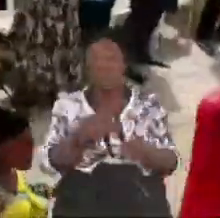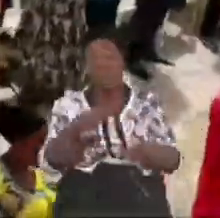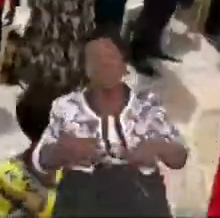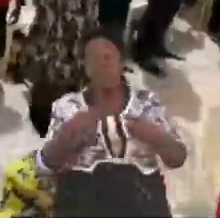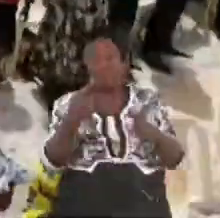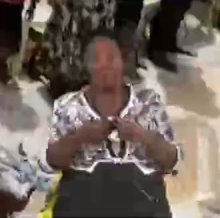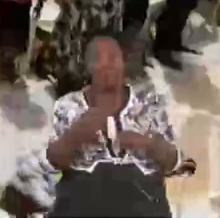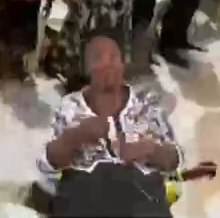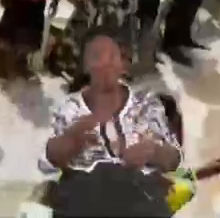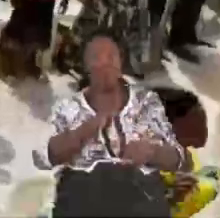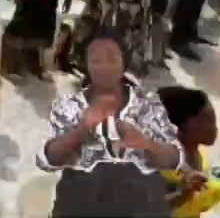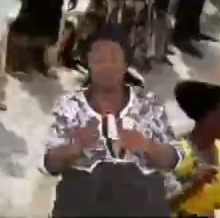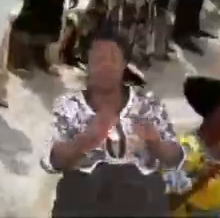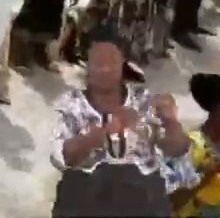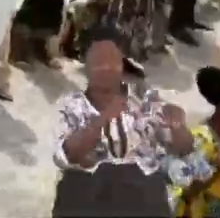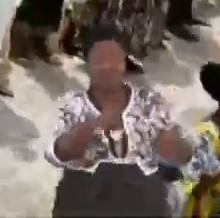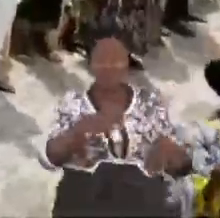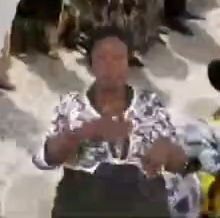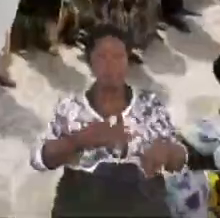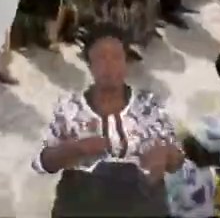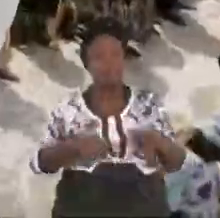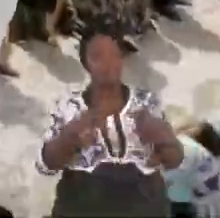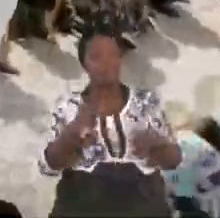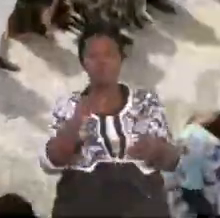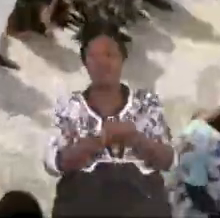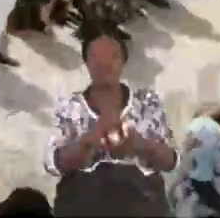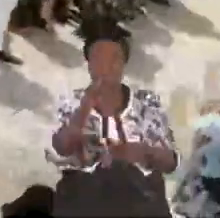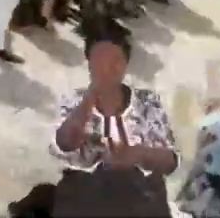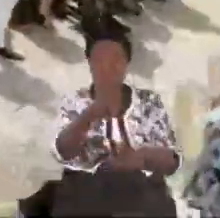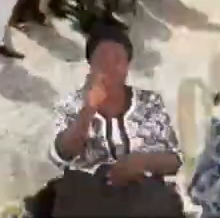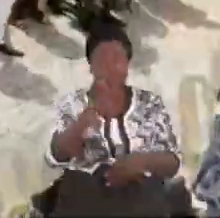Je donne ma vie pour que vous soyez sauvés.